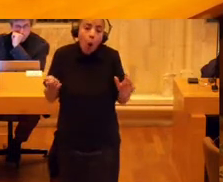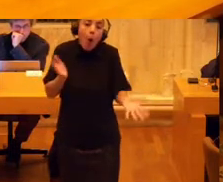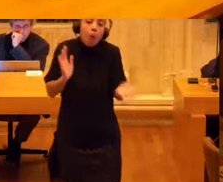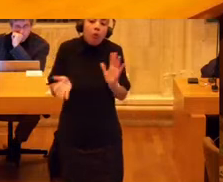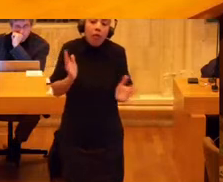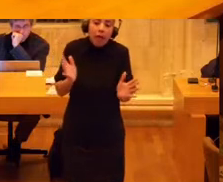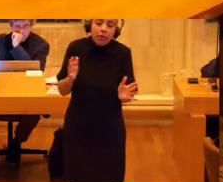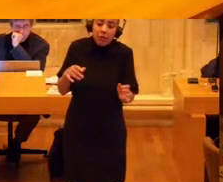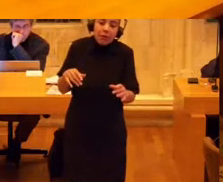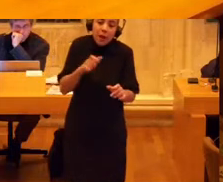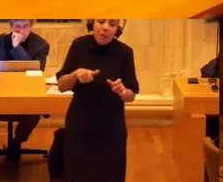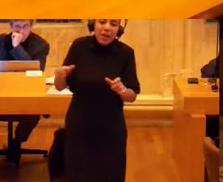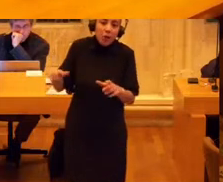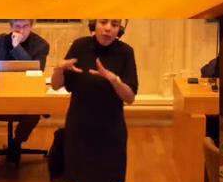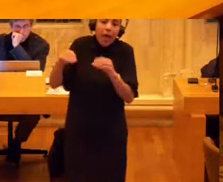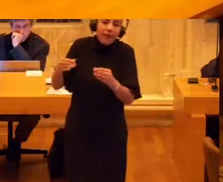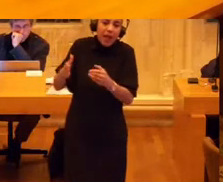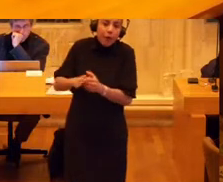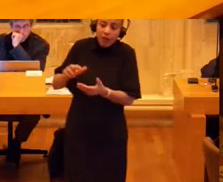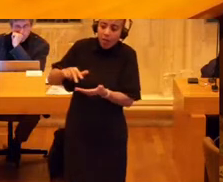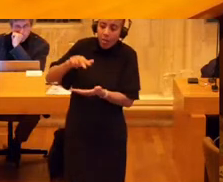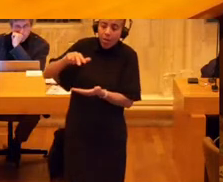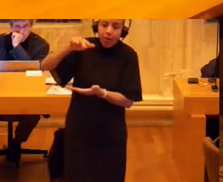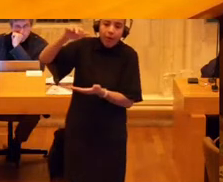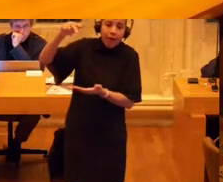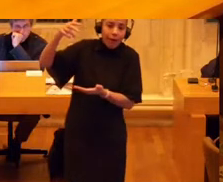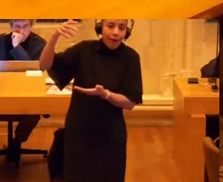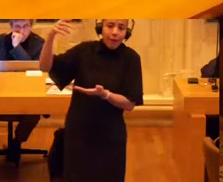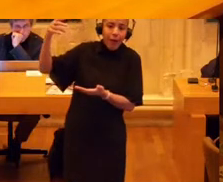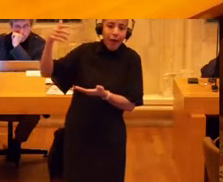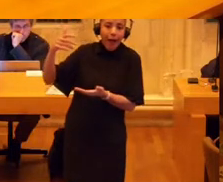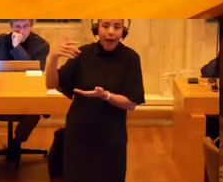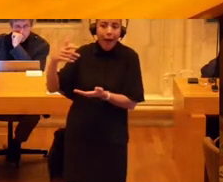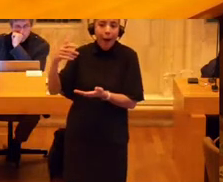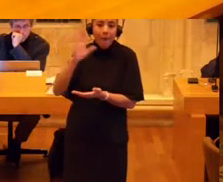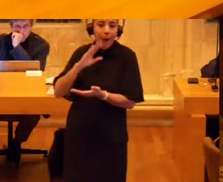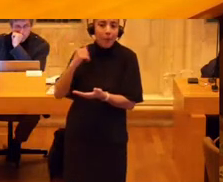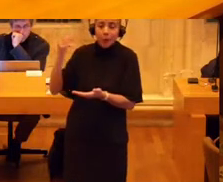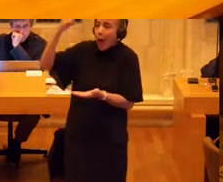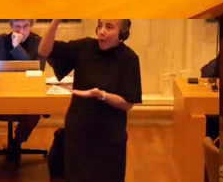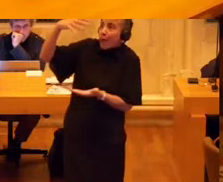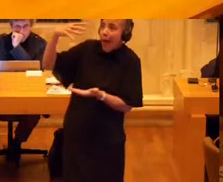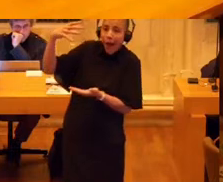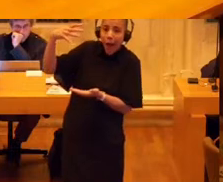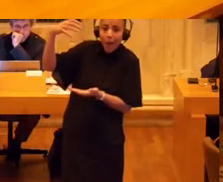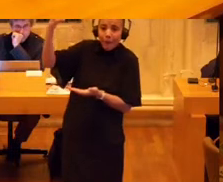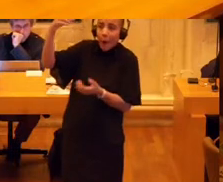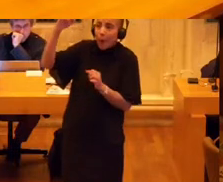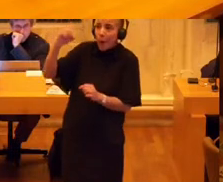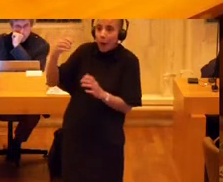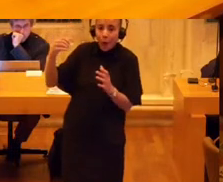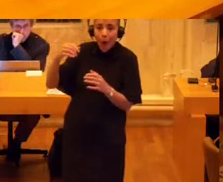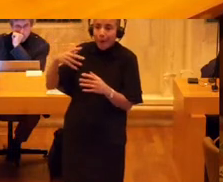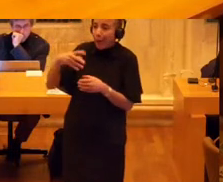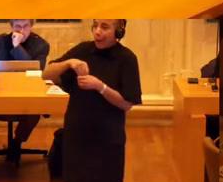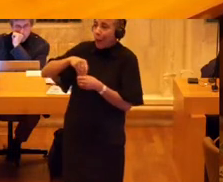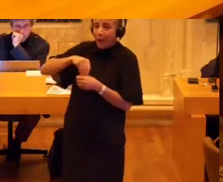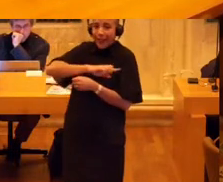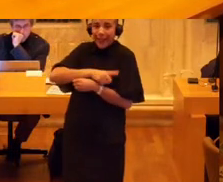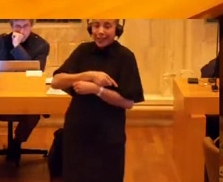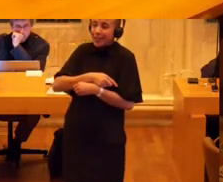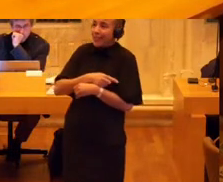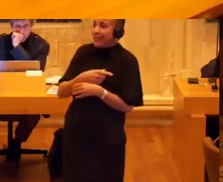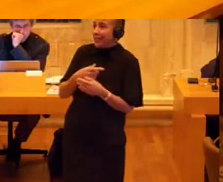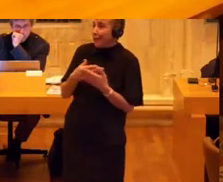économies d'éclairage, puisque en étant chez soi, la fenêtre, enfin les volets ouverts, on voit comme s'il faisait jour, quoi. Je caricature à peine. Voilà.